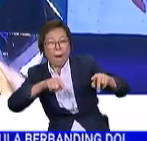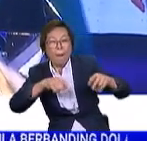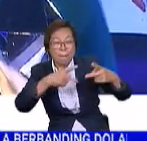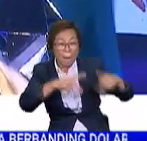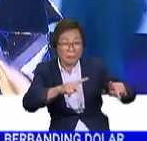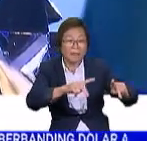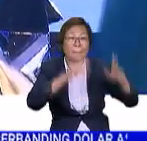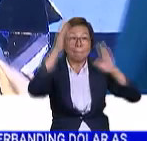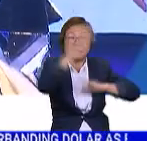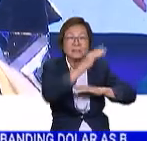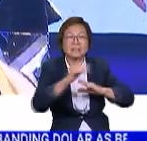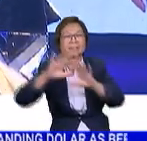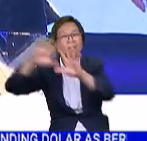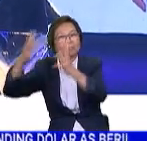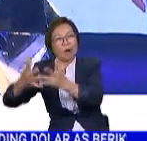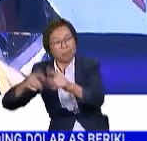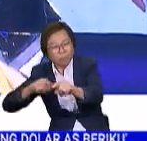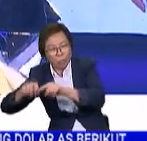tempatan dan antarabangsa.